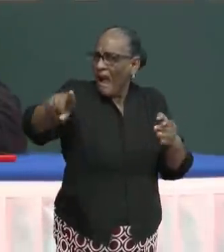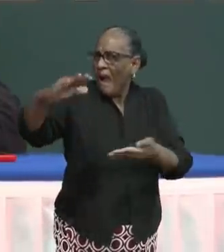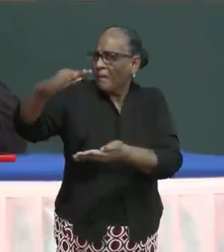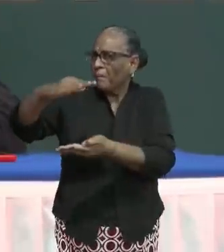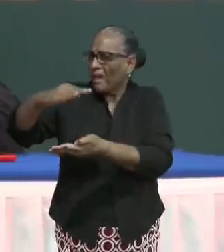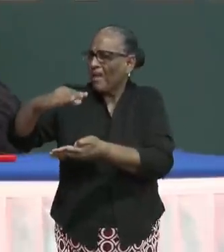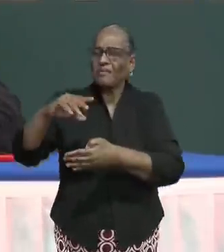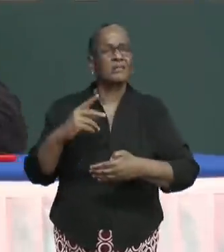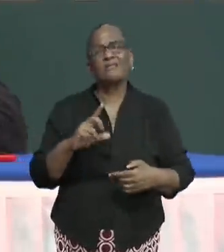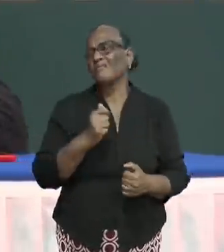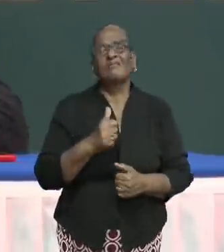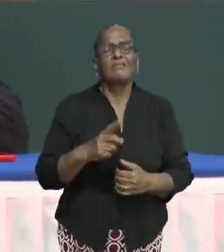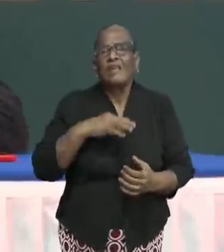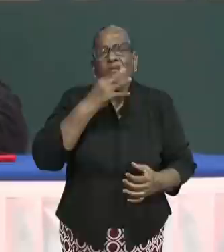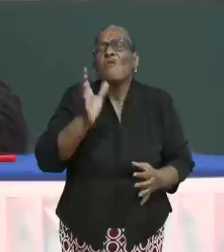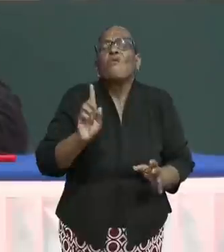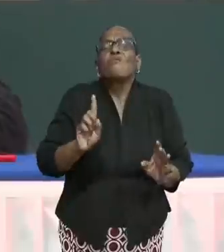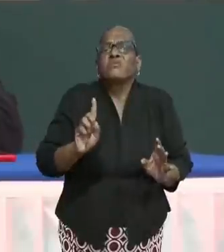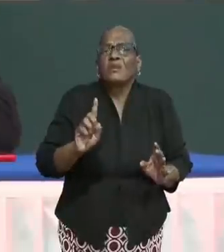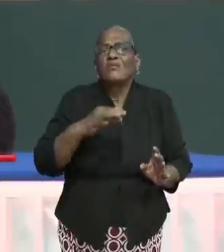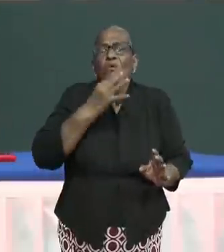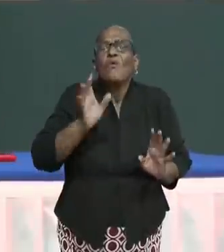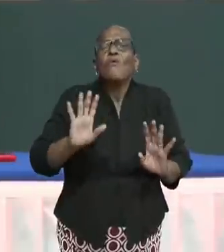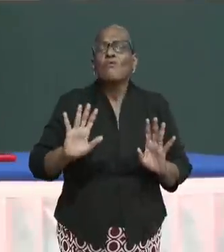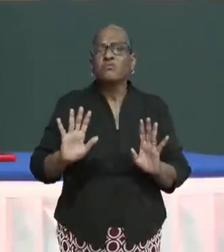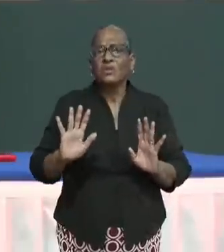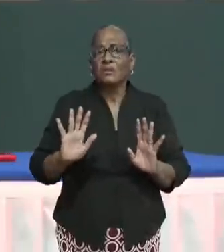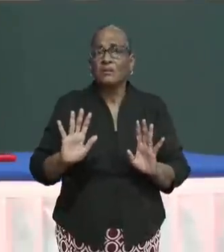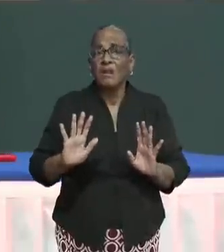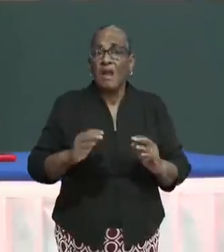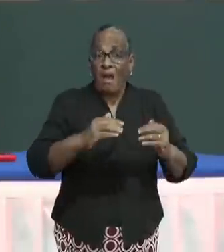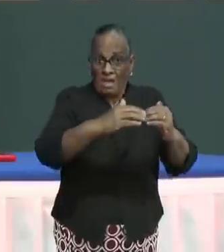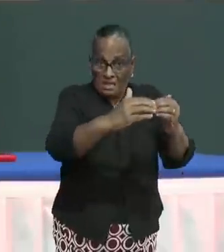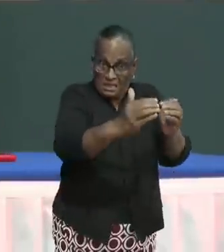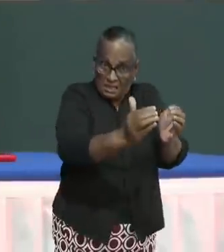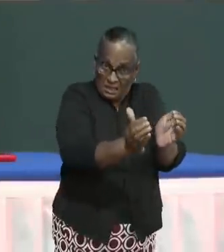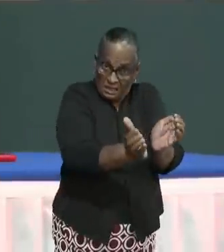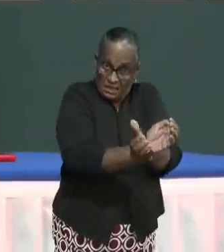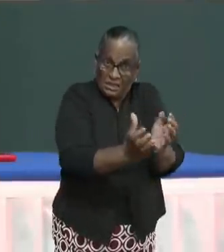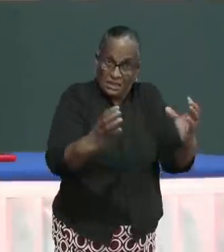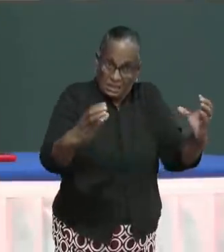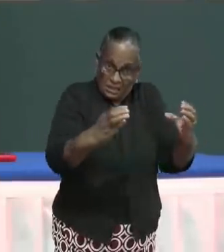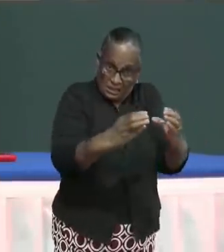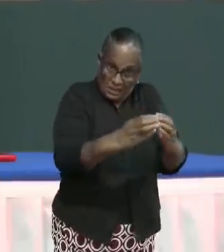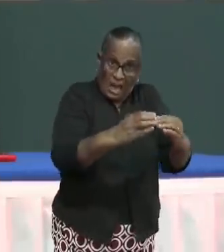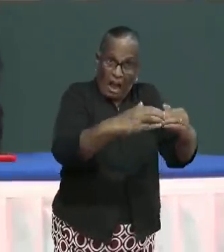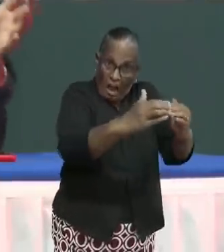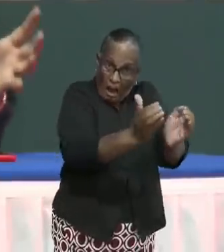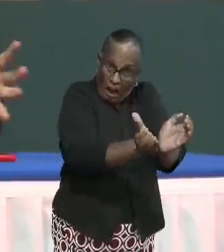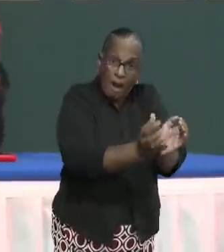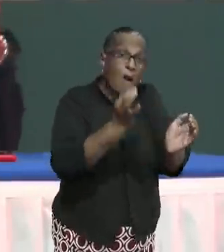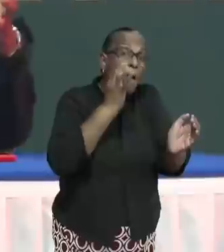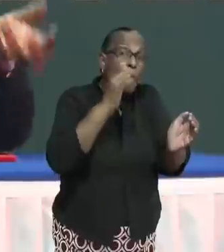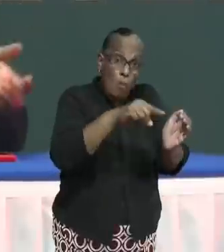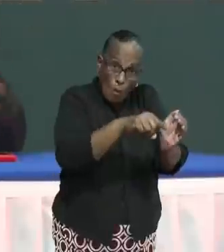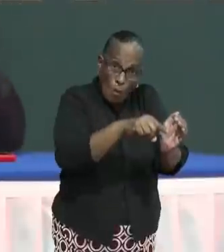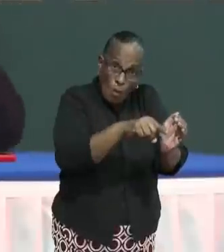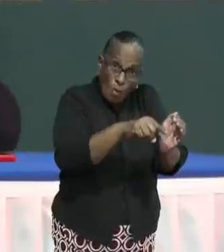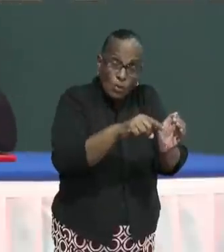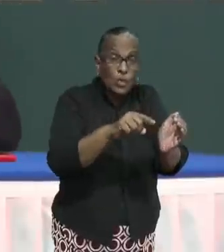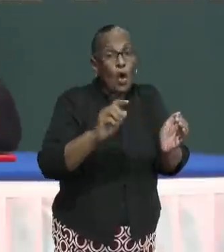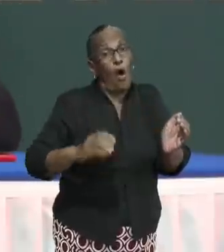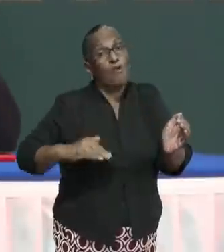de sma die sma dat die heeft de huish genoeg of je een buurman of